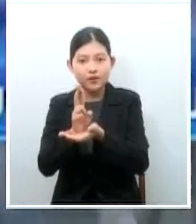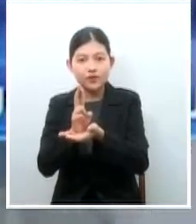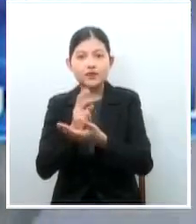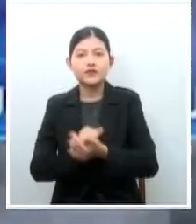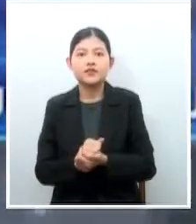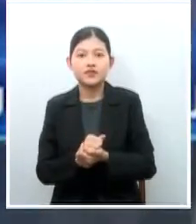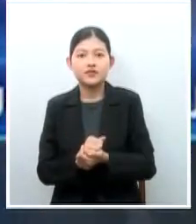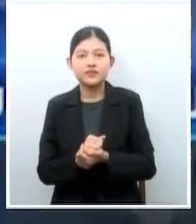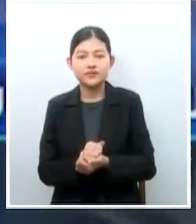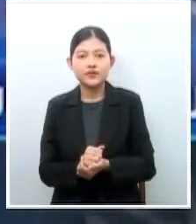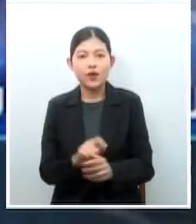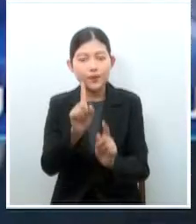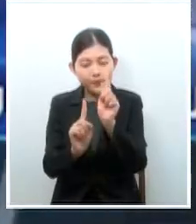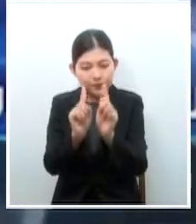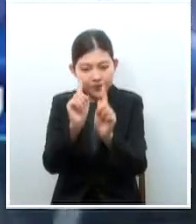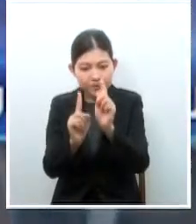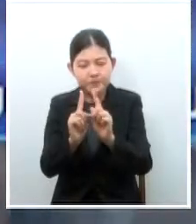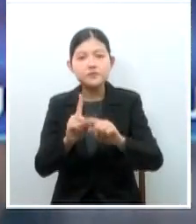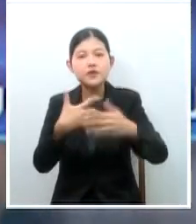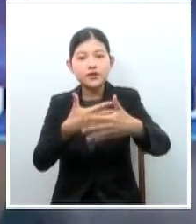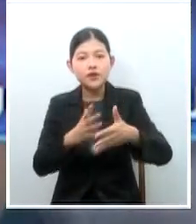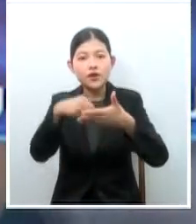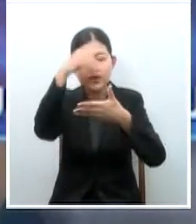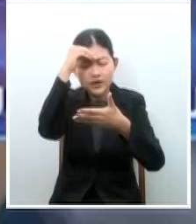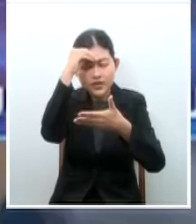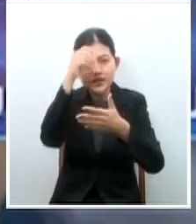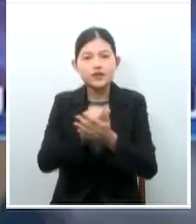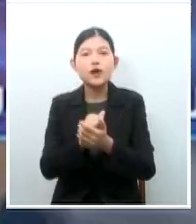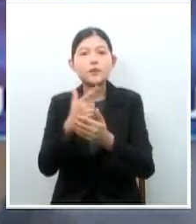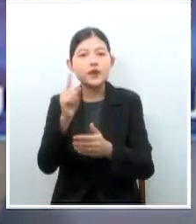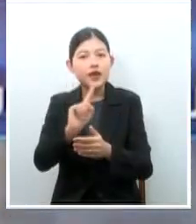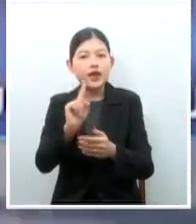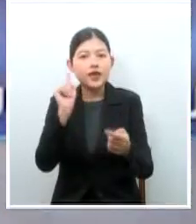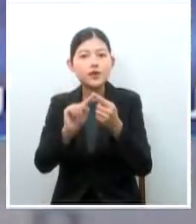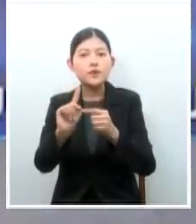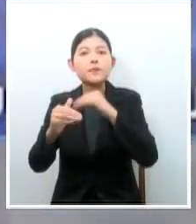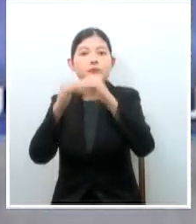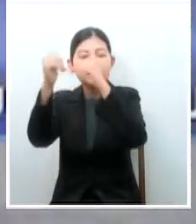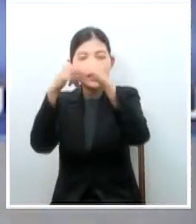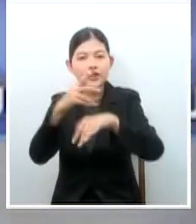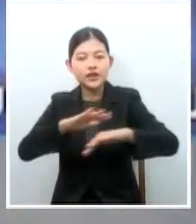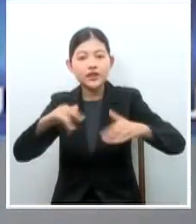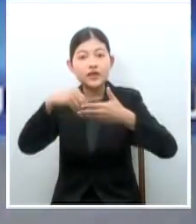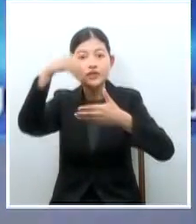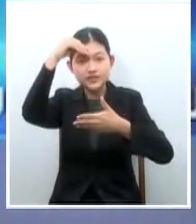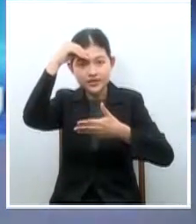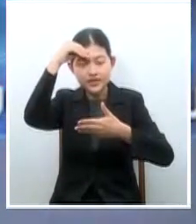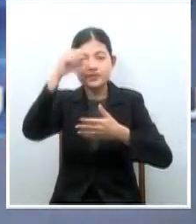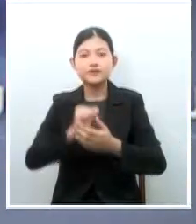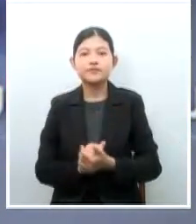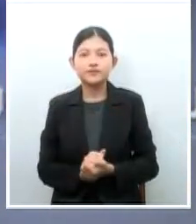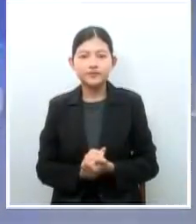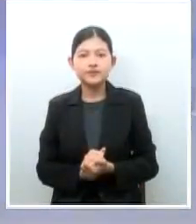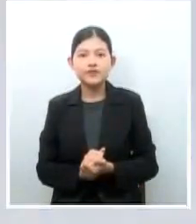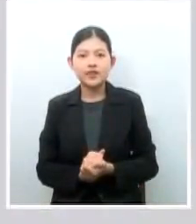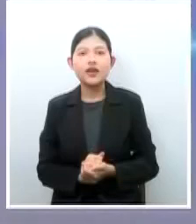ด้านการวัดและประเมินผลในชั้นเรียนเพื่อการพัฒนาการเรียนรู้ของผู้เรียน Assessment for Learning ระดับย